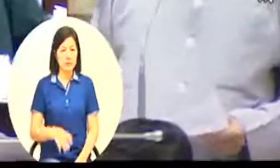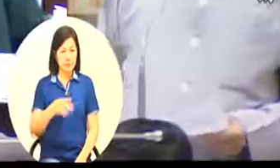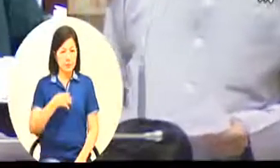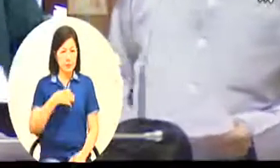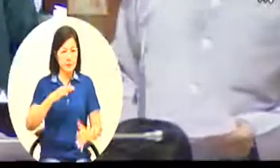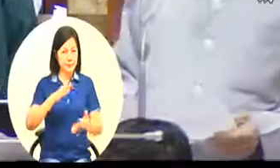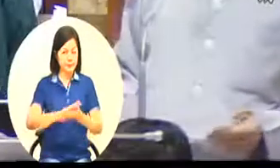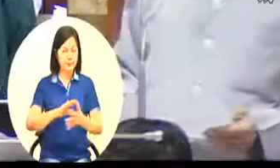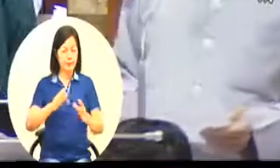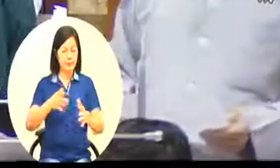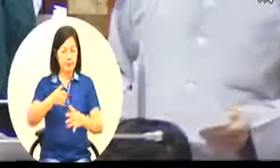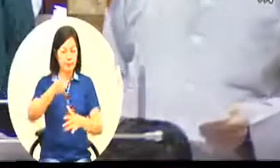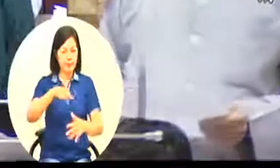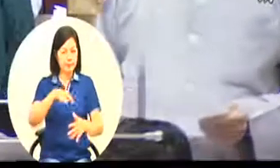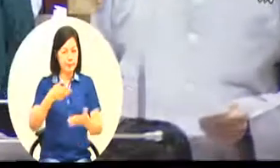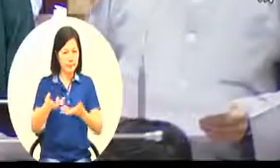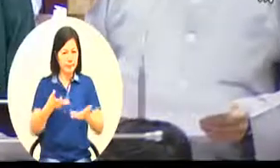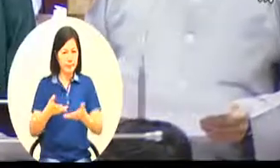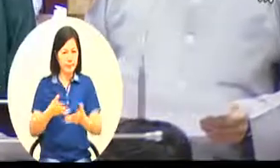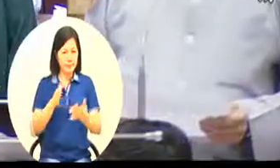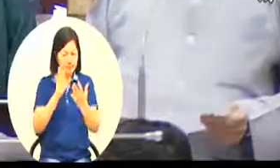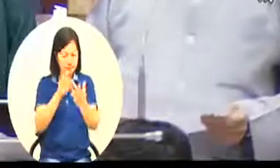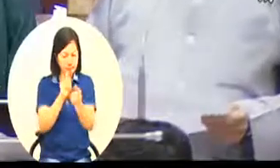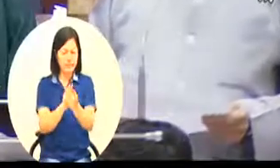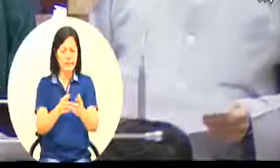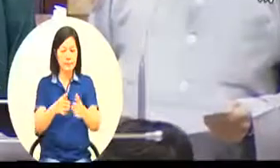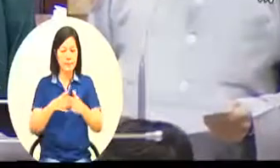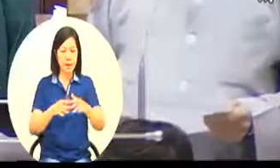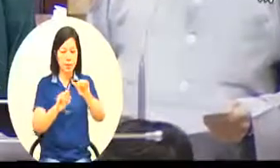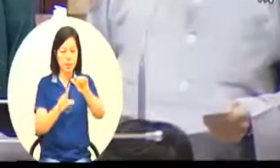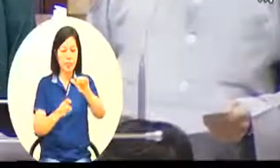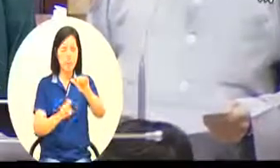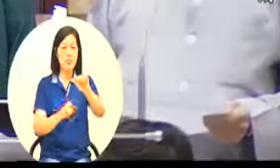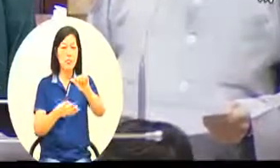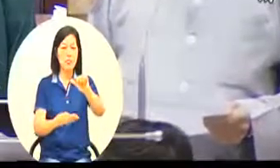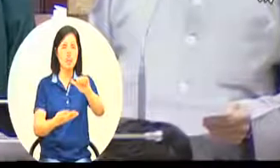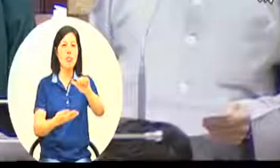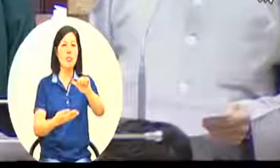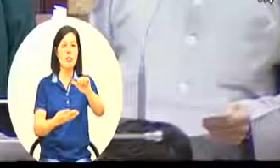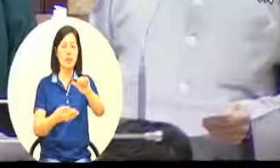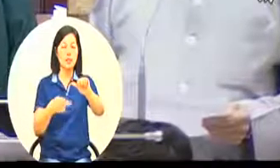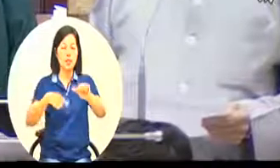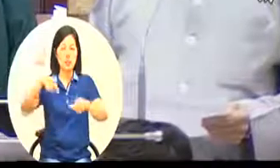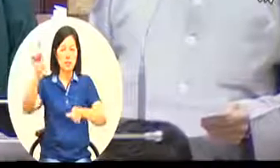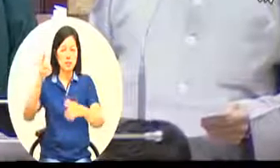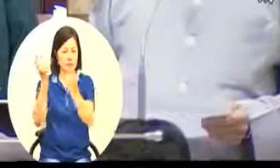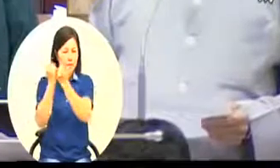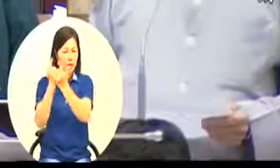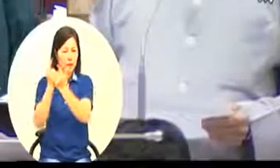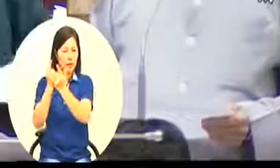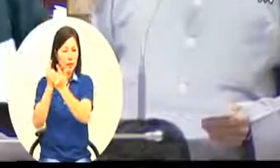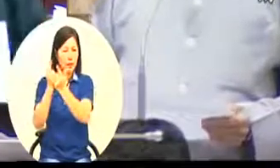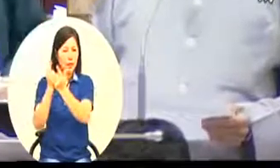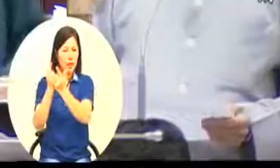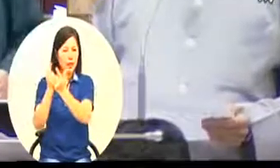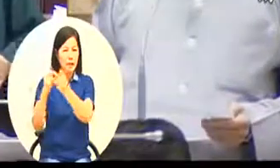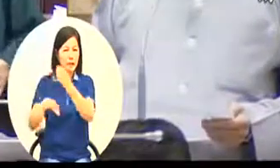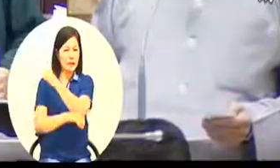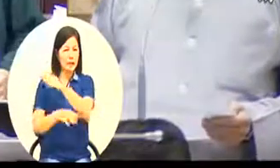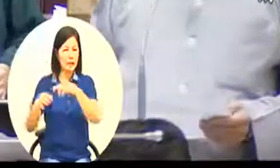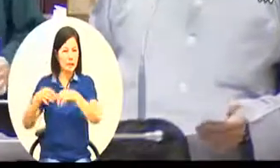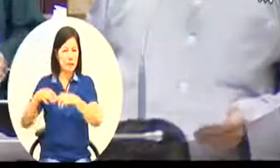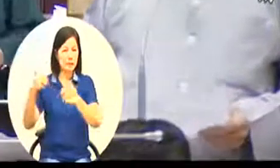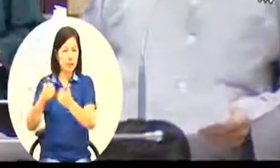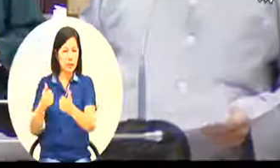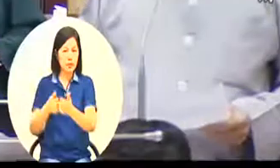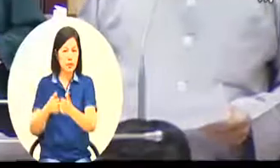对。所以阿扁总统五一九。吼、哦，伊要去台北参加基金会的